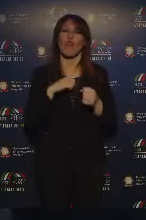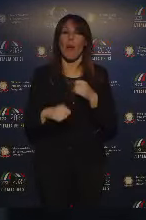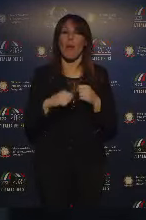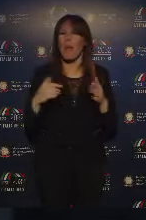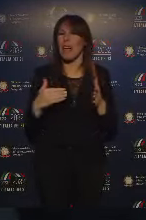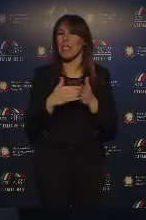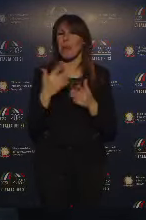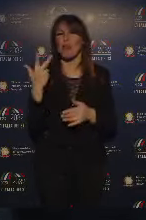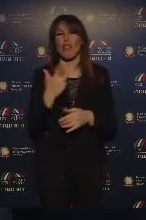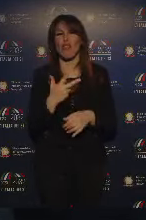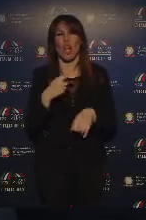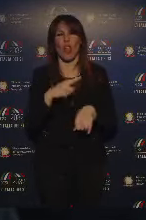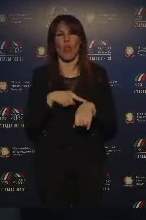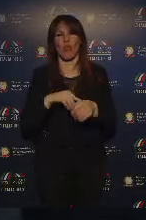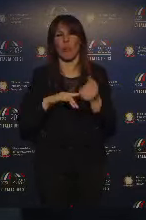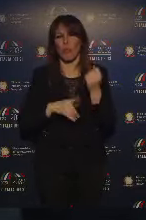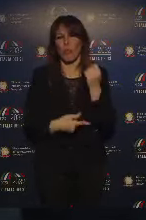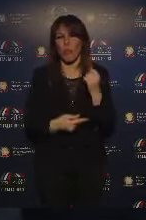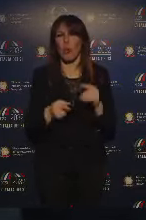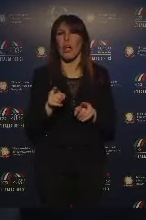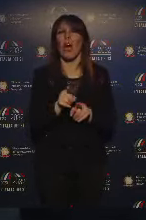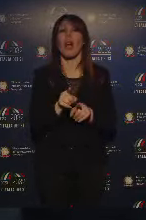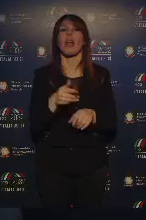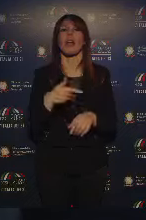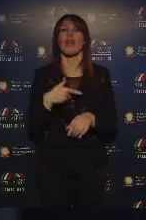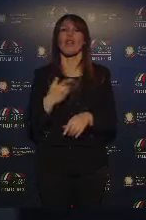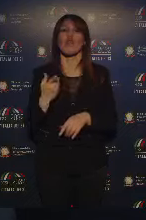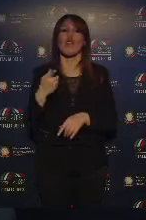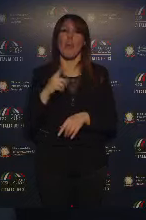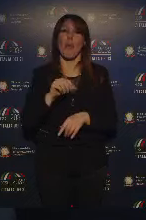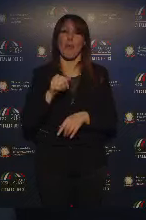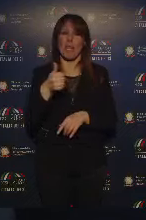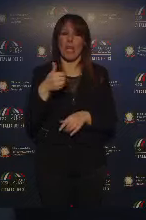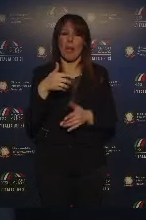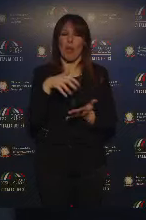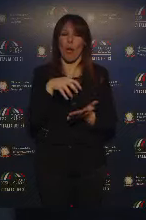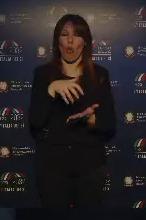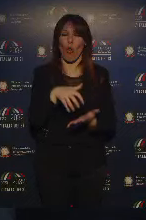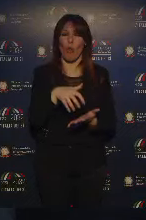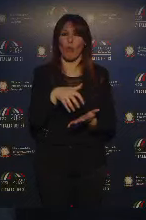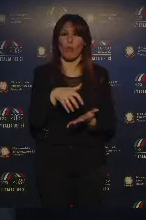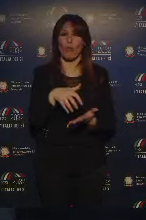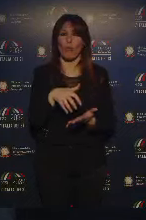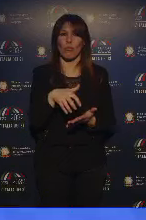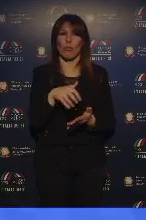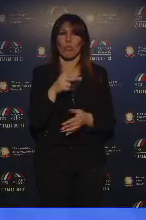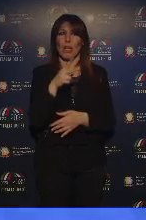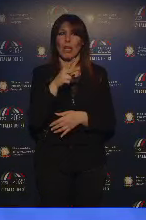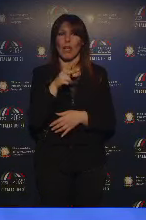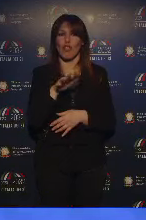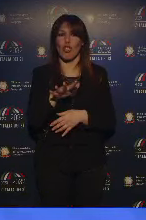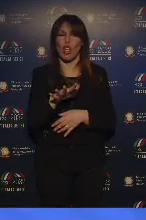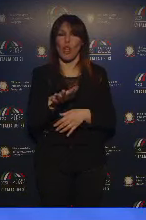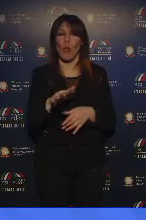km/h è c'è il primo lotto e sono i primi 35